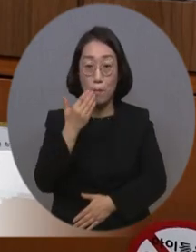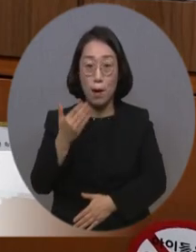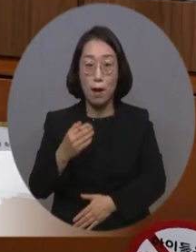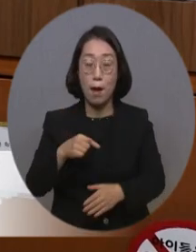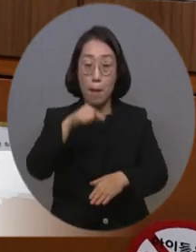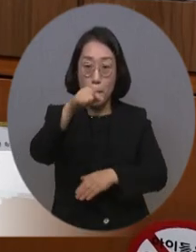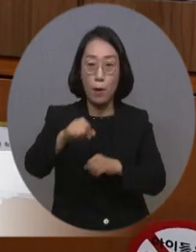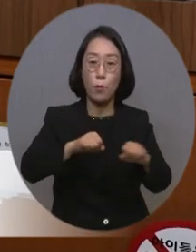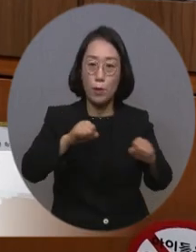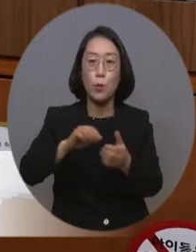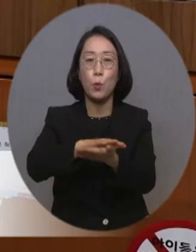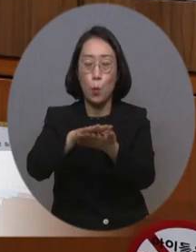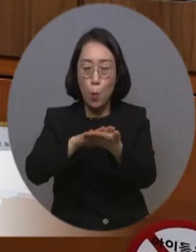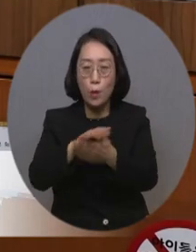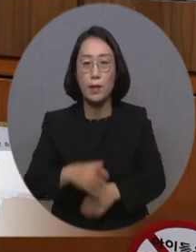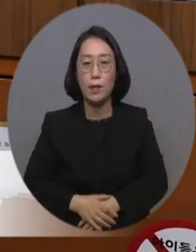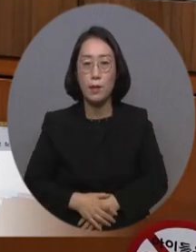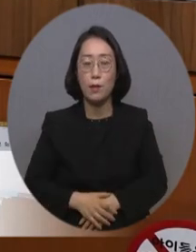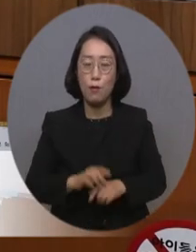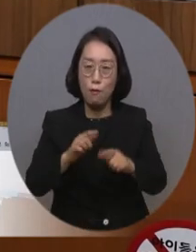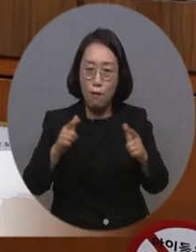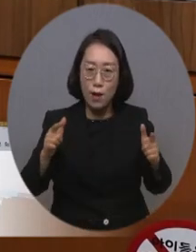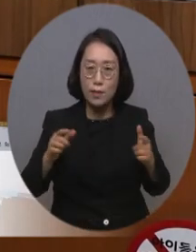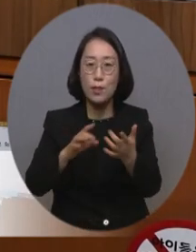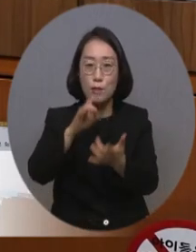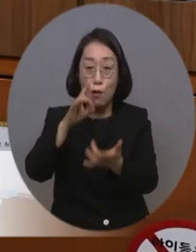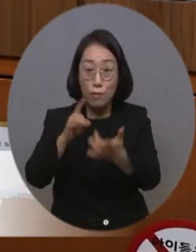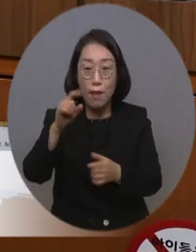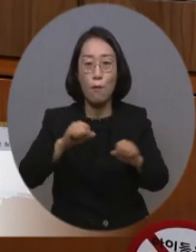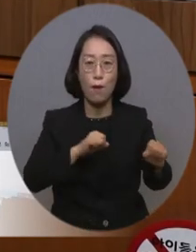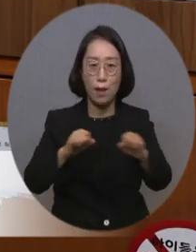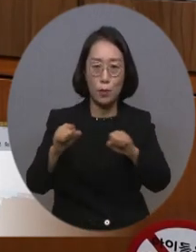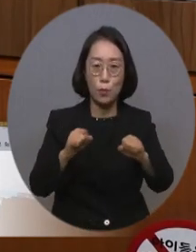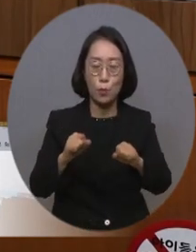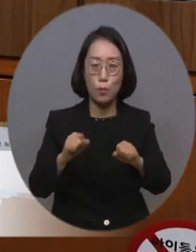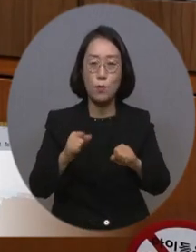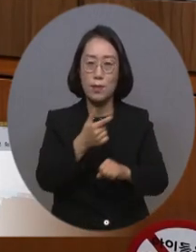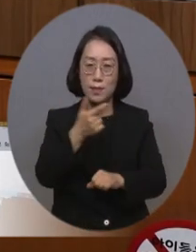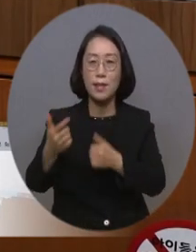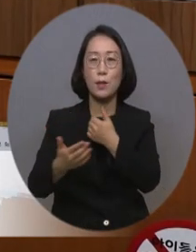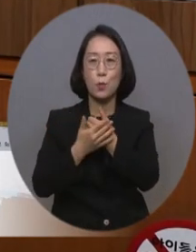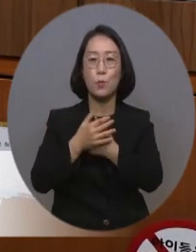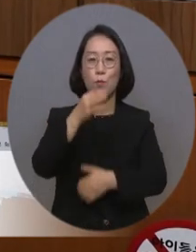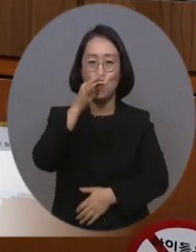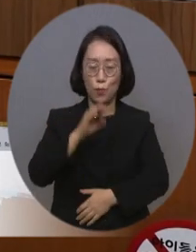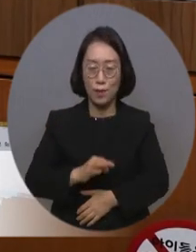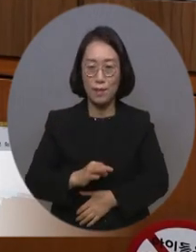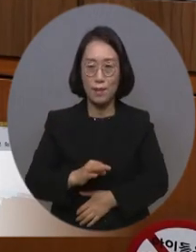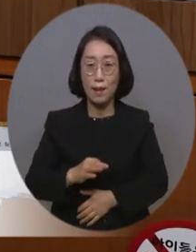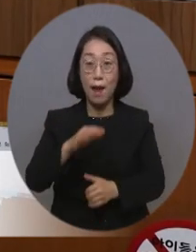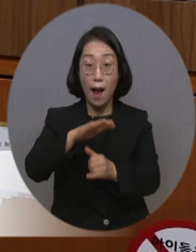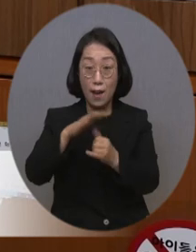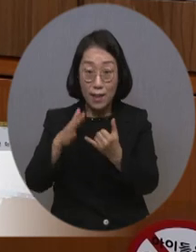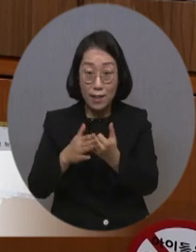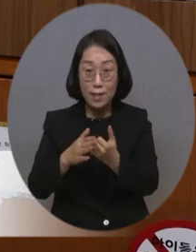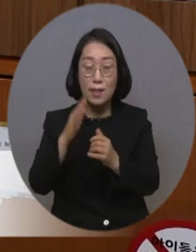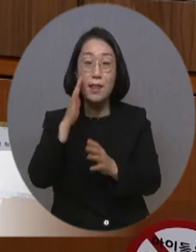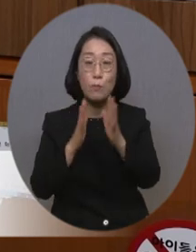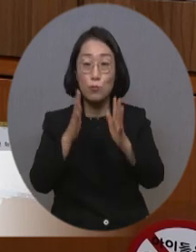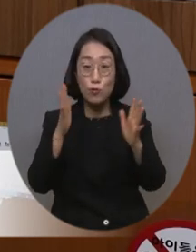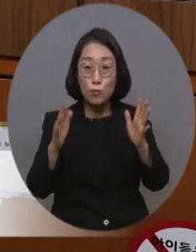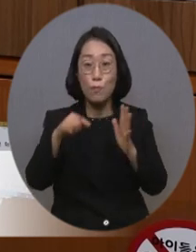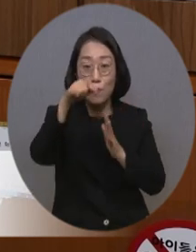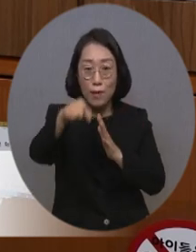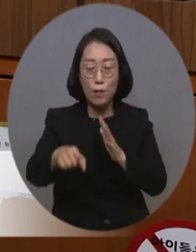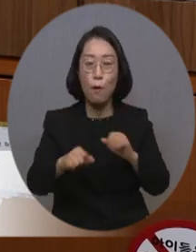바깥 활동놀이, 그다음에 감각놀이, 자유선택 활동에 많은 도움이 되고 있고 아이들이 숲과 함께